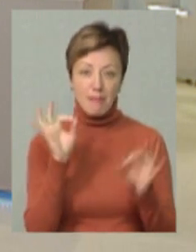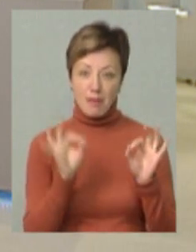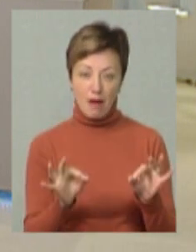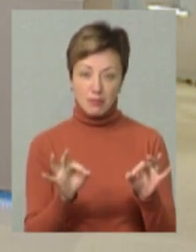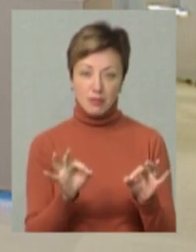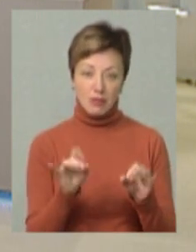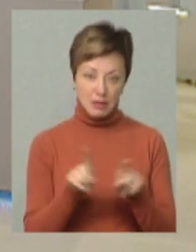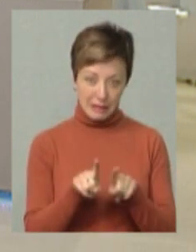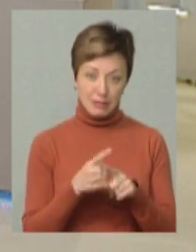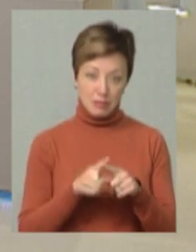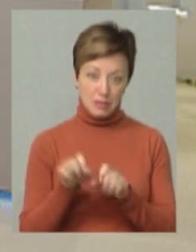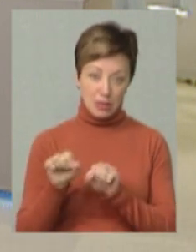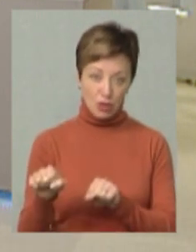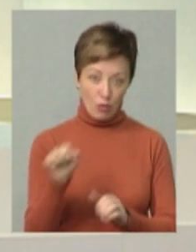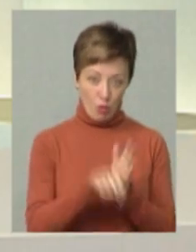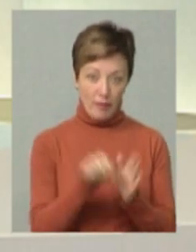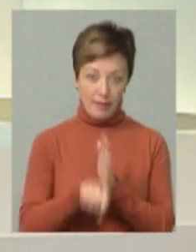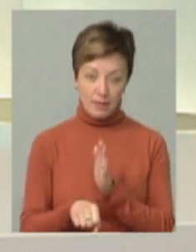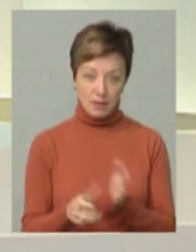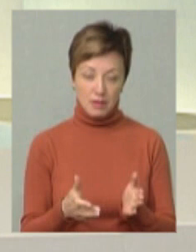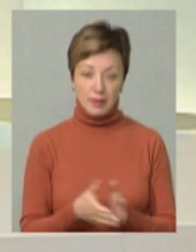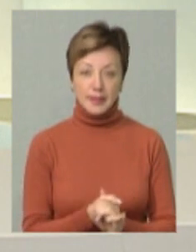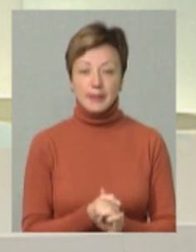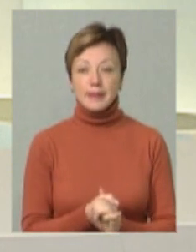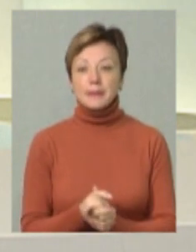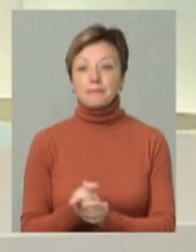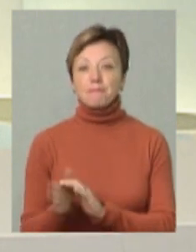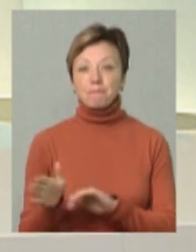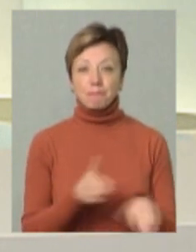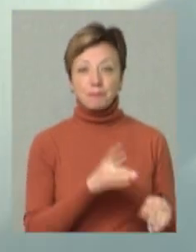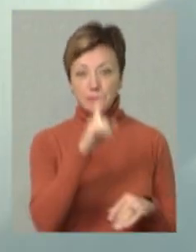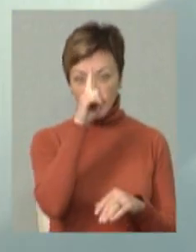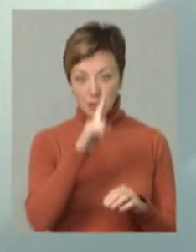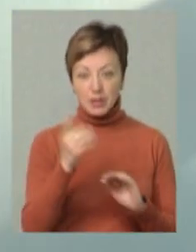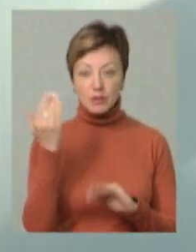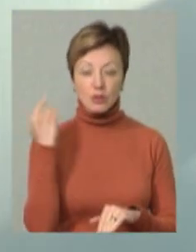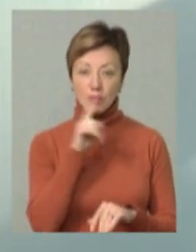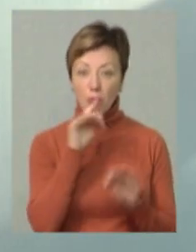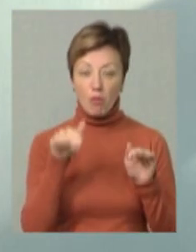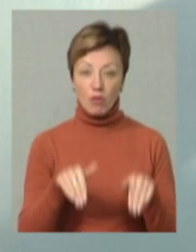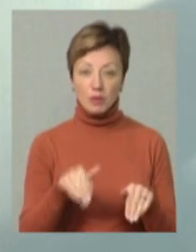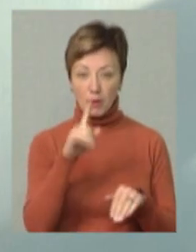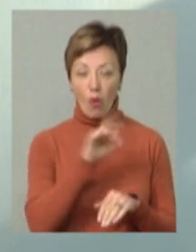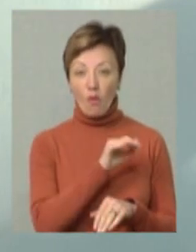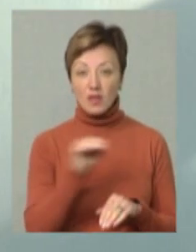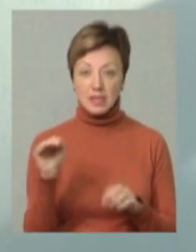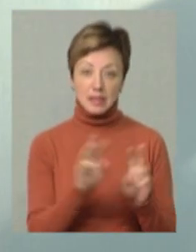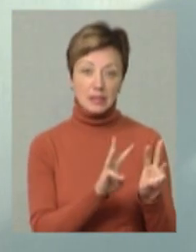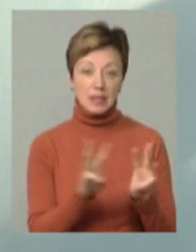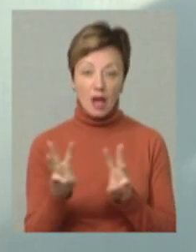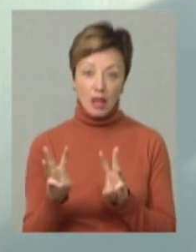самим ми покриваємо вбивцю. От ще місяць тому, це щодо замовчування, ще місяць тому на офіційному сайті